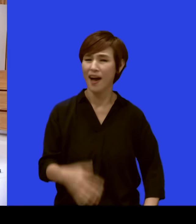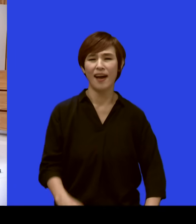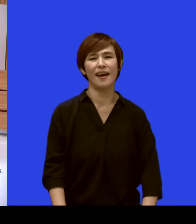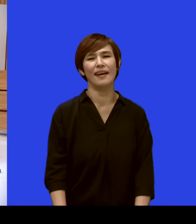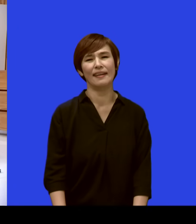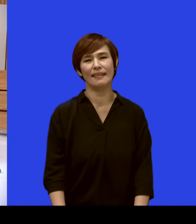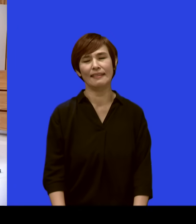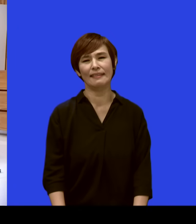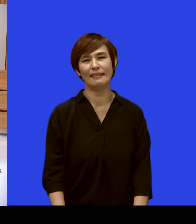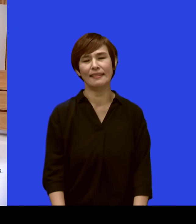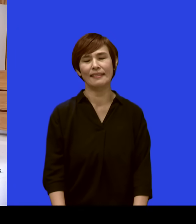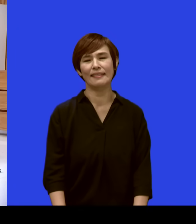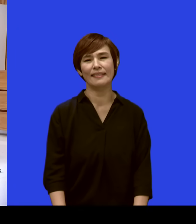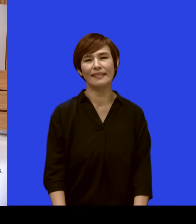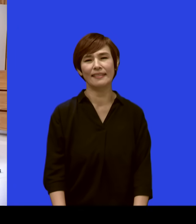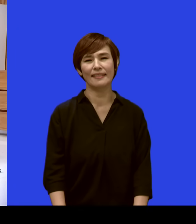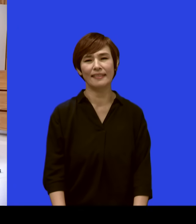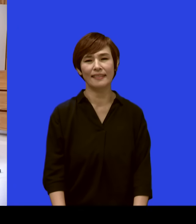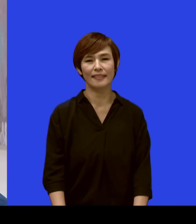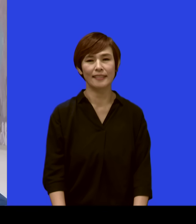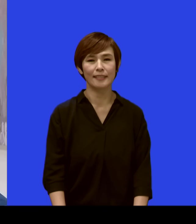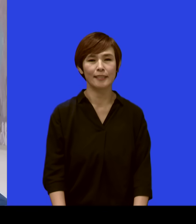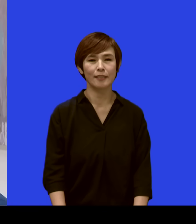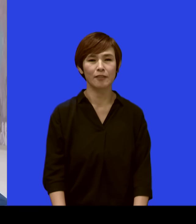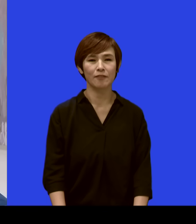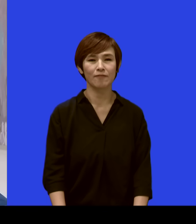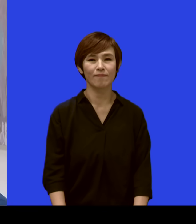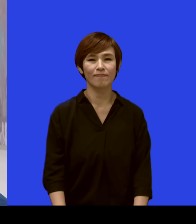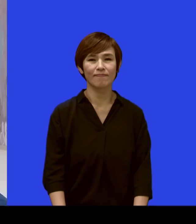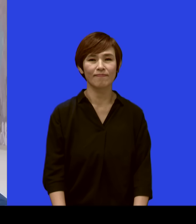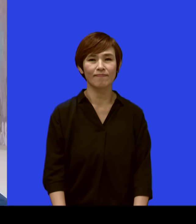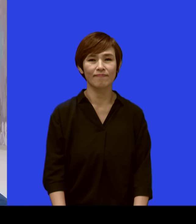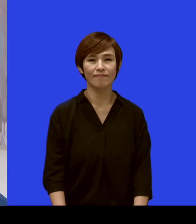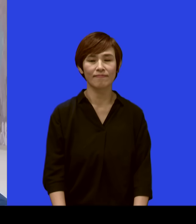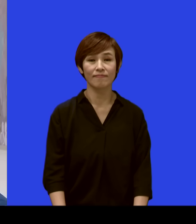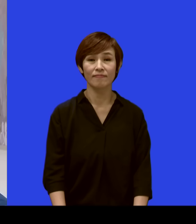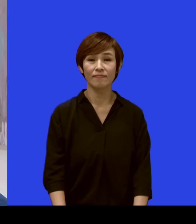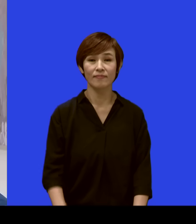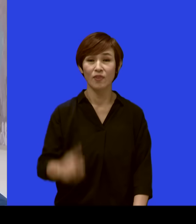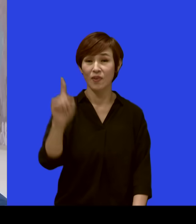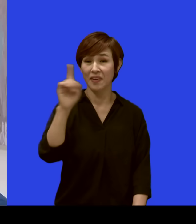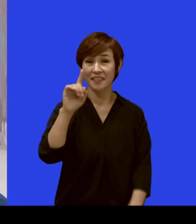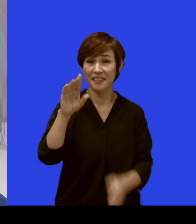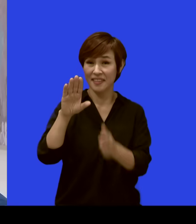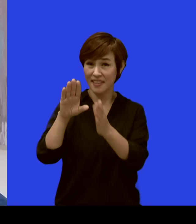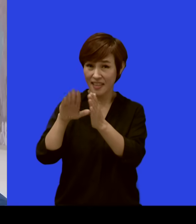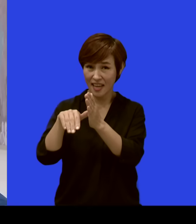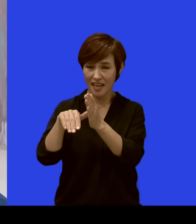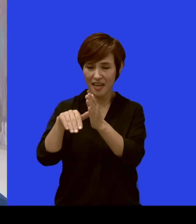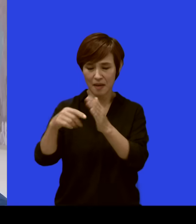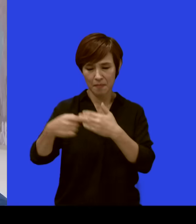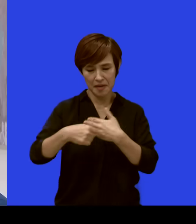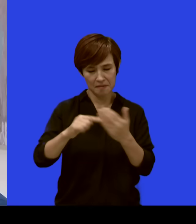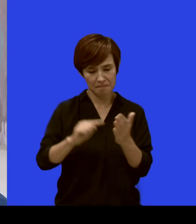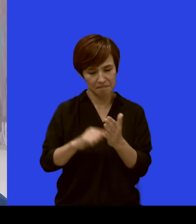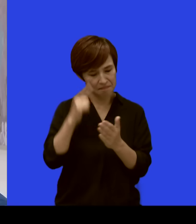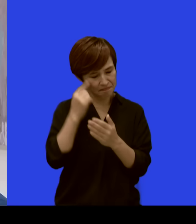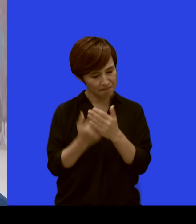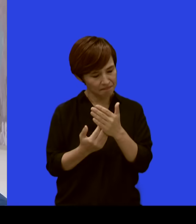이런 얘기를 제가 하나님께 또 씨름을 했어요. 근데 어느 순간에 제 안에 이런 마음이 딱 드는